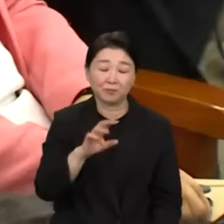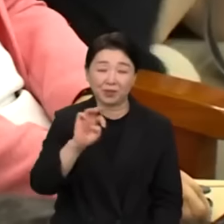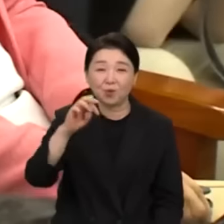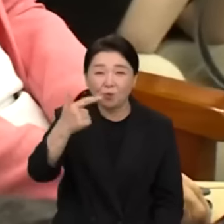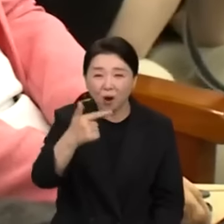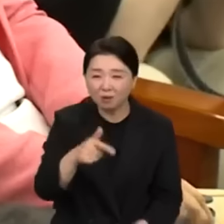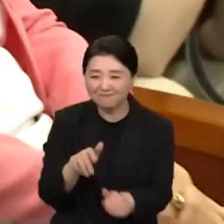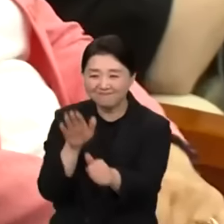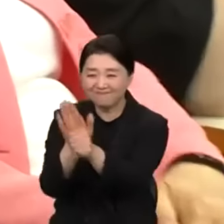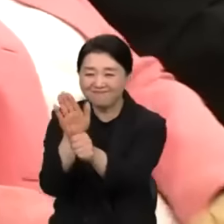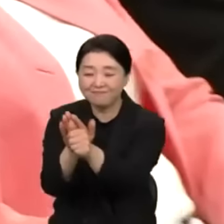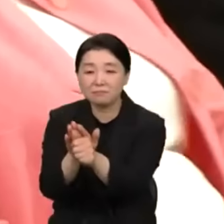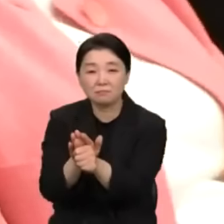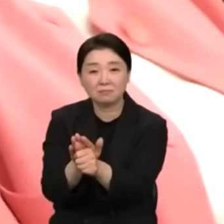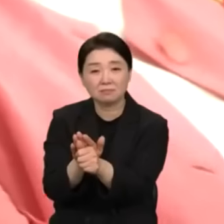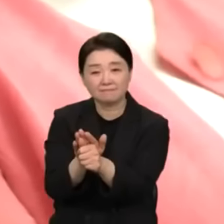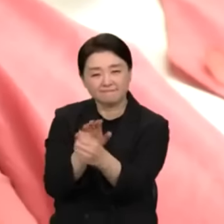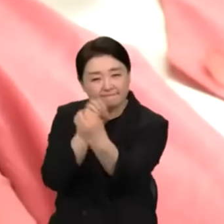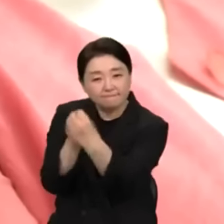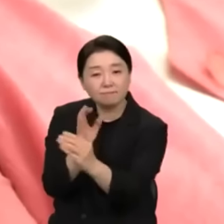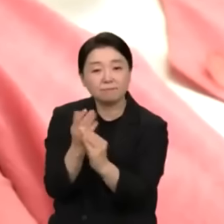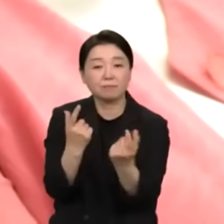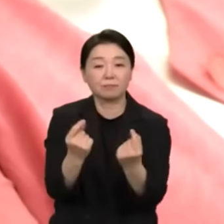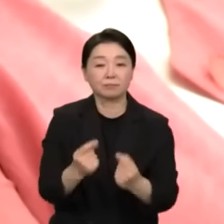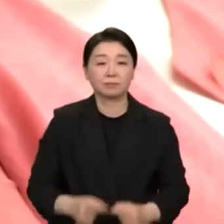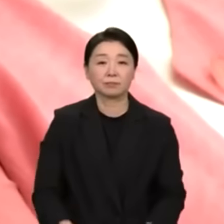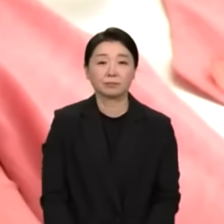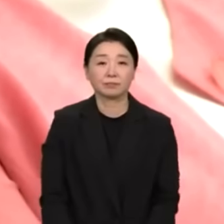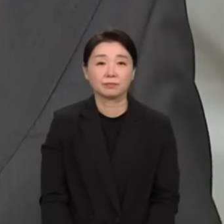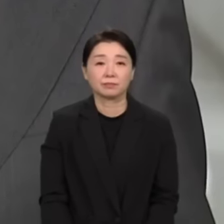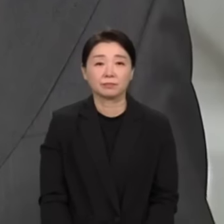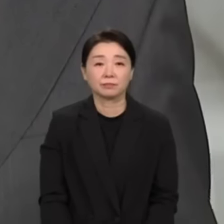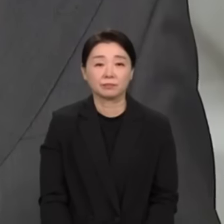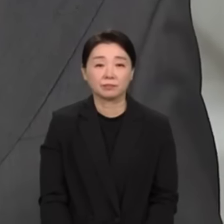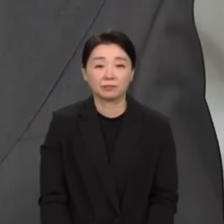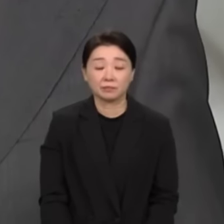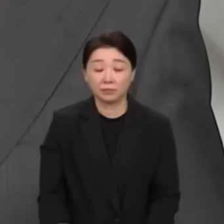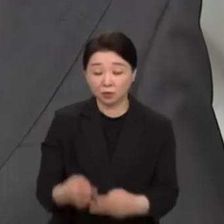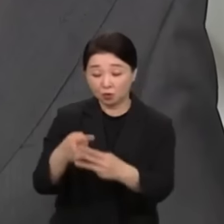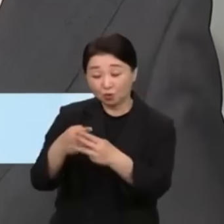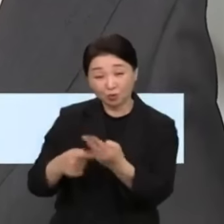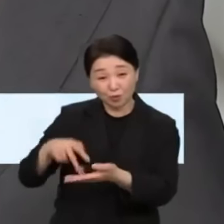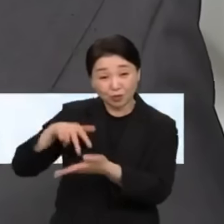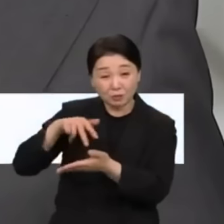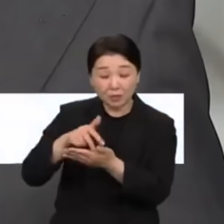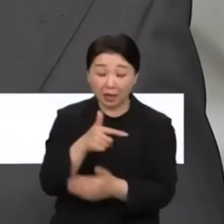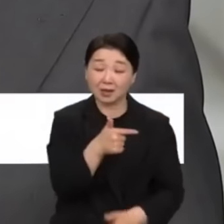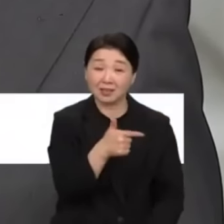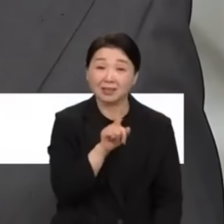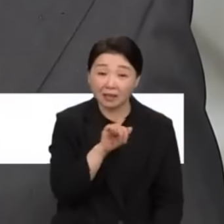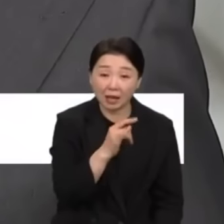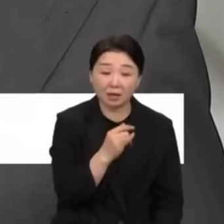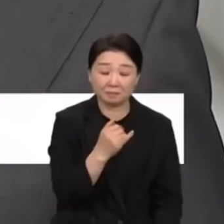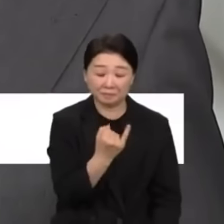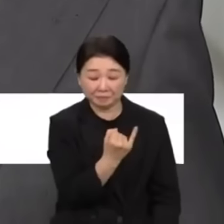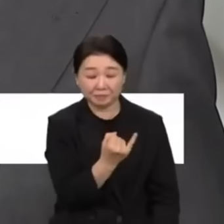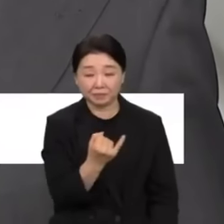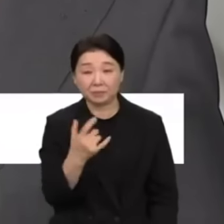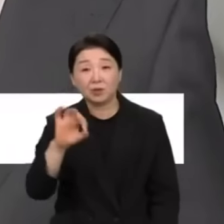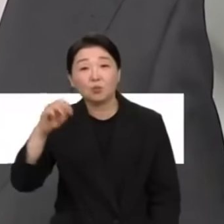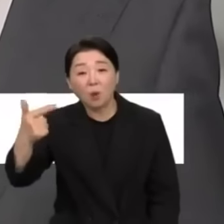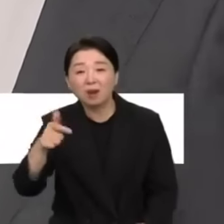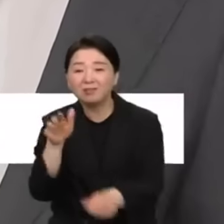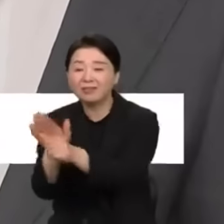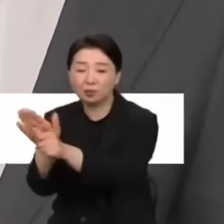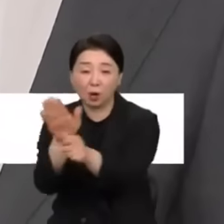쏠릴 것을 경계한 거란 분석이 당 일각에서 나옵니다. 친윤계 입장에선 나 의원이나 원 전 장관을 측면